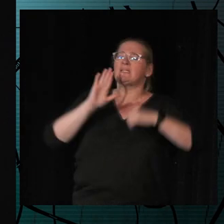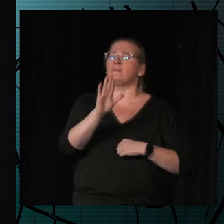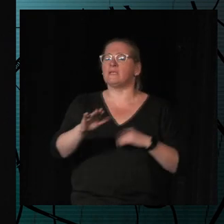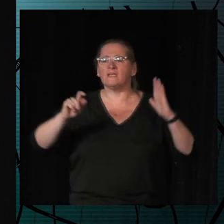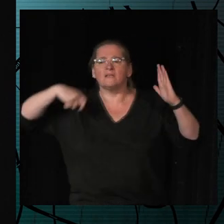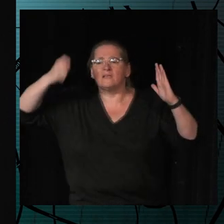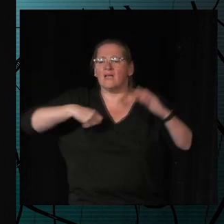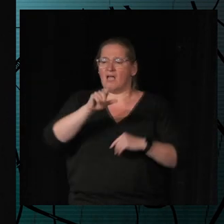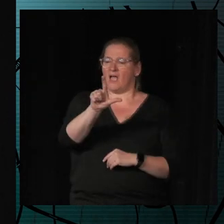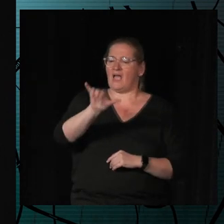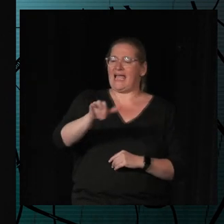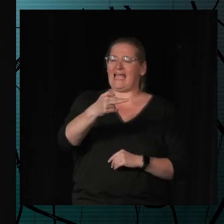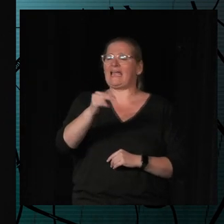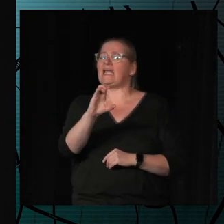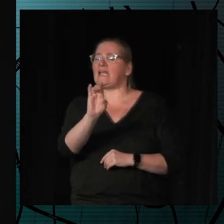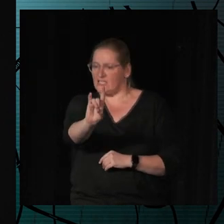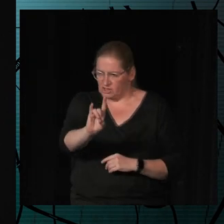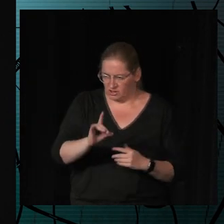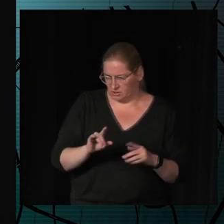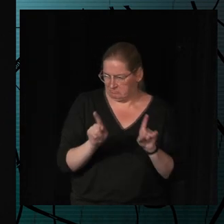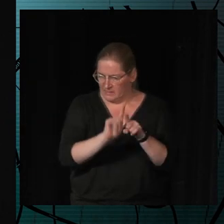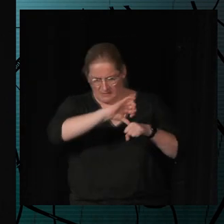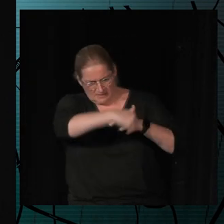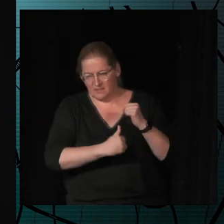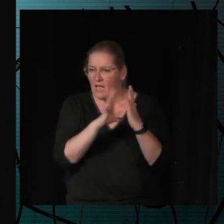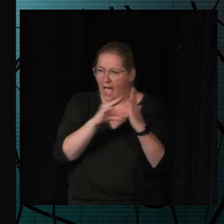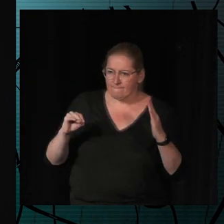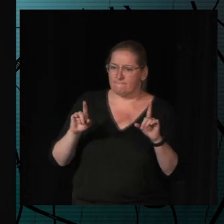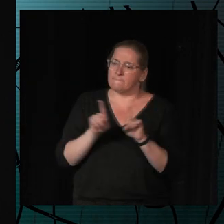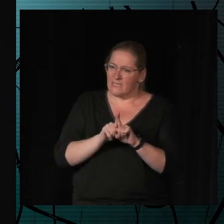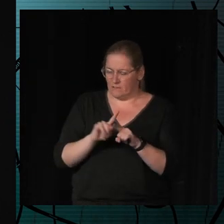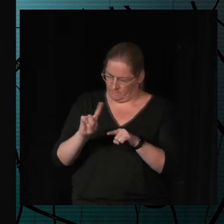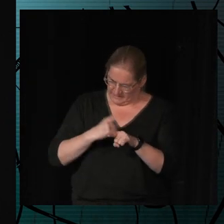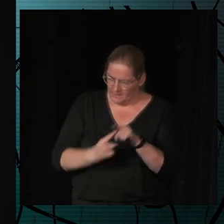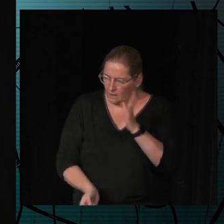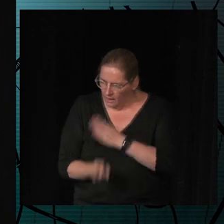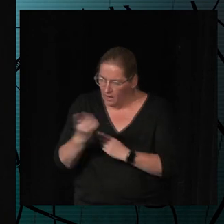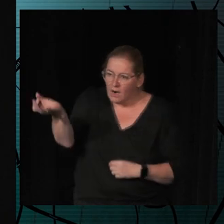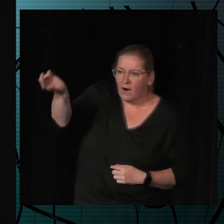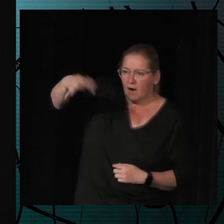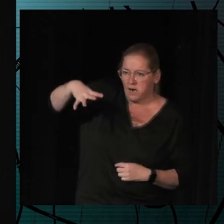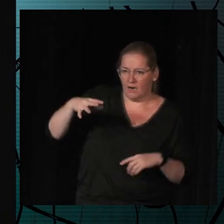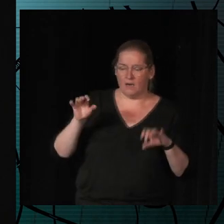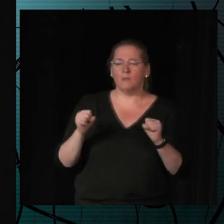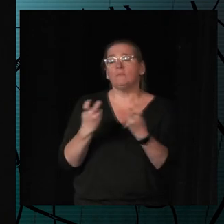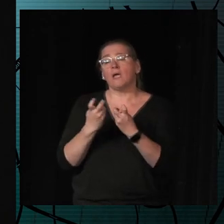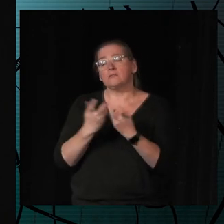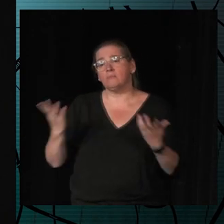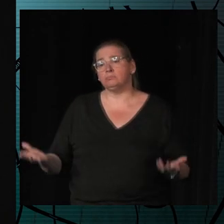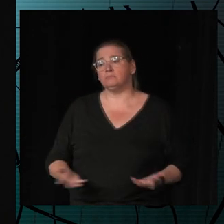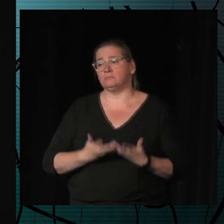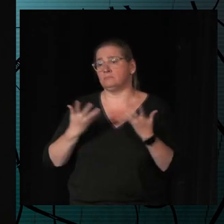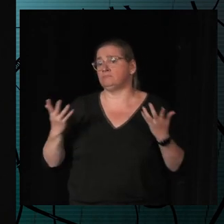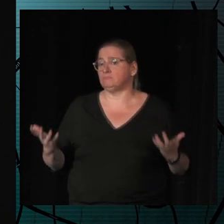et mais qui va qui va quand même impulser sa propre personnalité qui sa bizarrerie c'est on peut à la fois comment dire